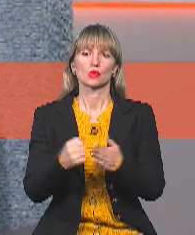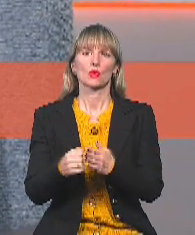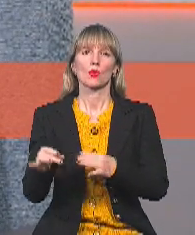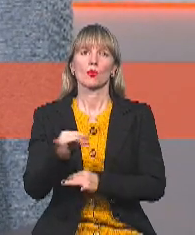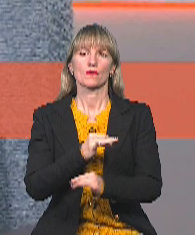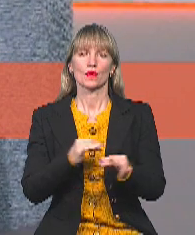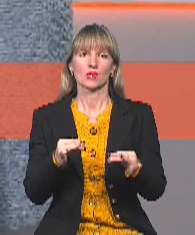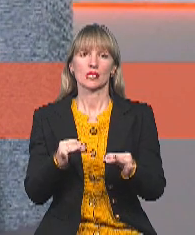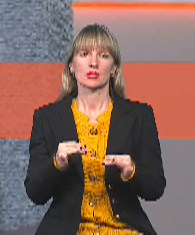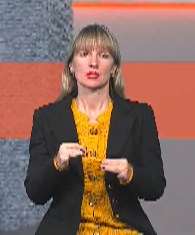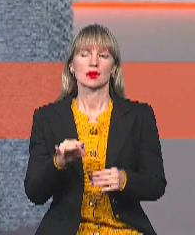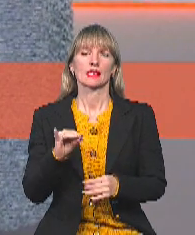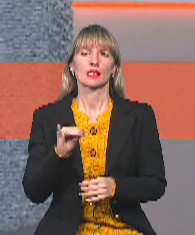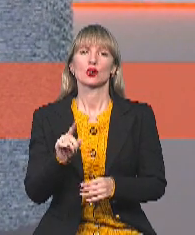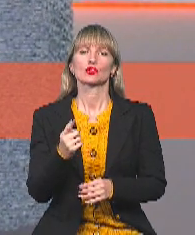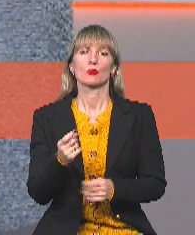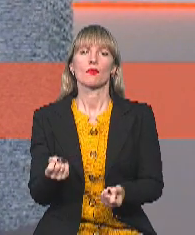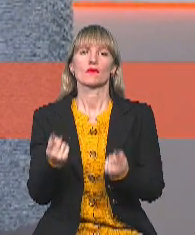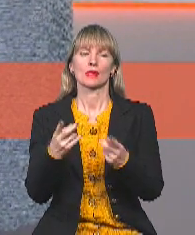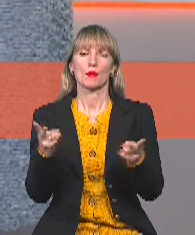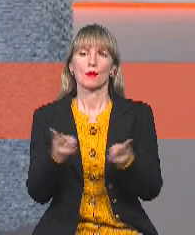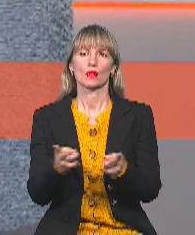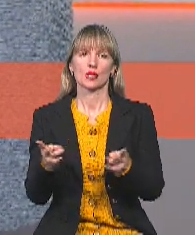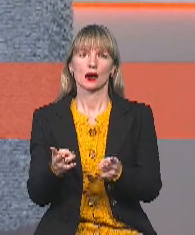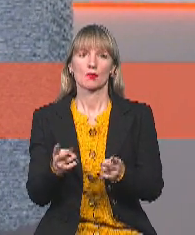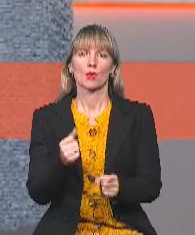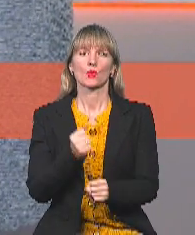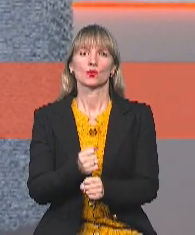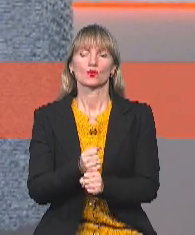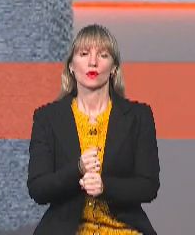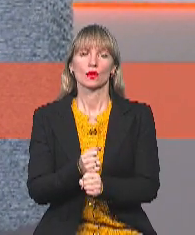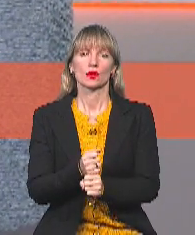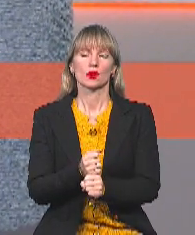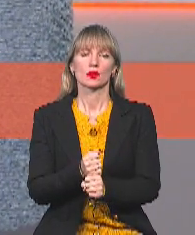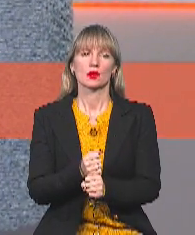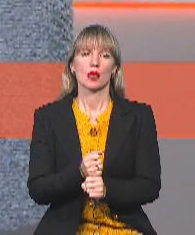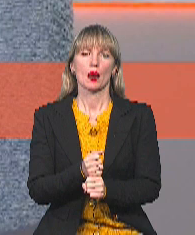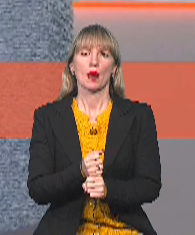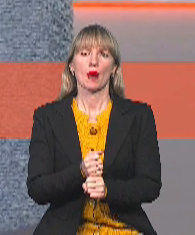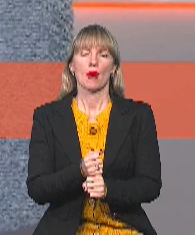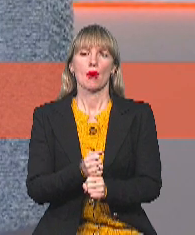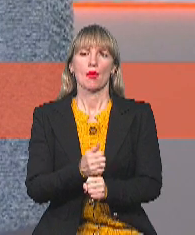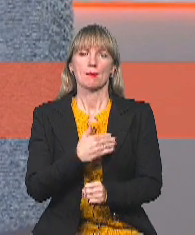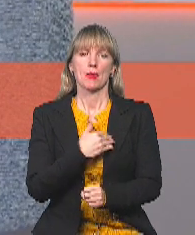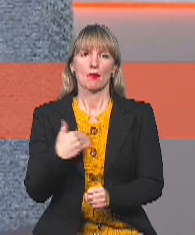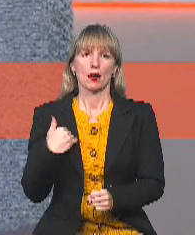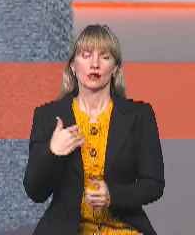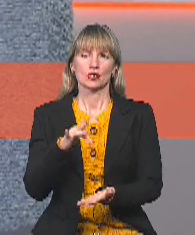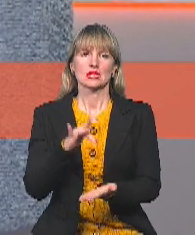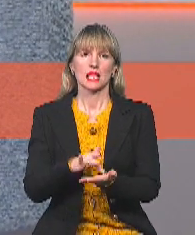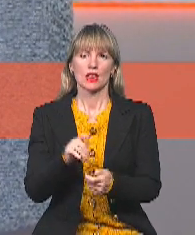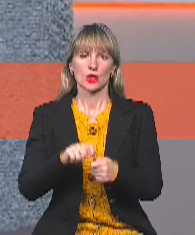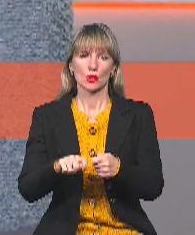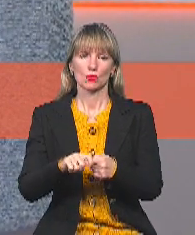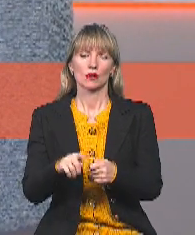обговорення. От, і, власне, чому виникла потреба у створенні мамологічного центру? Ну, тому що